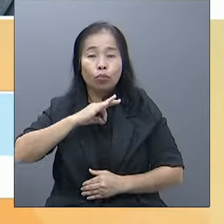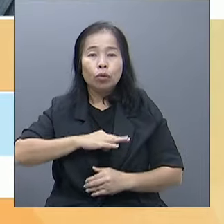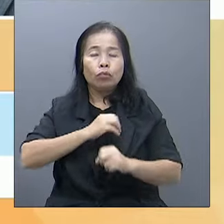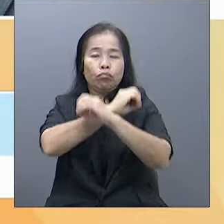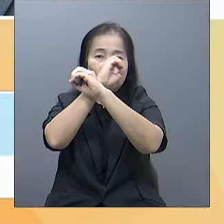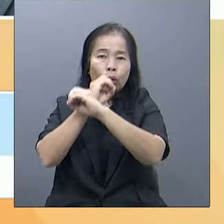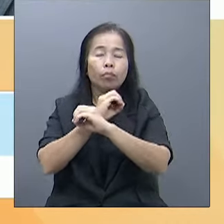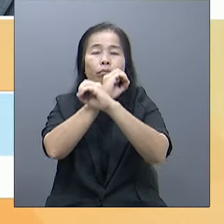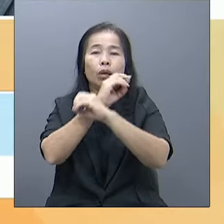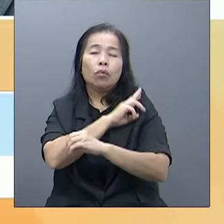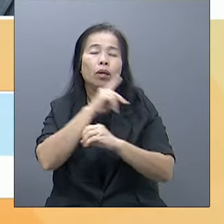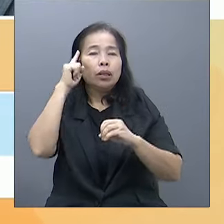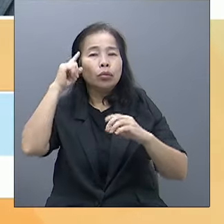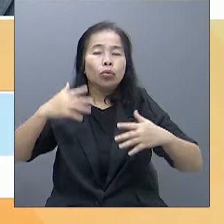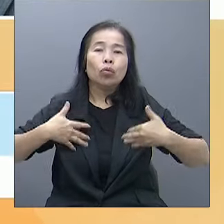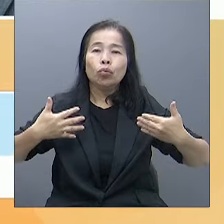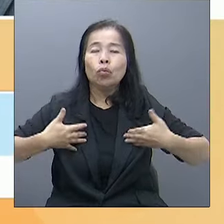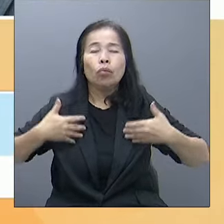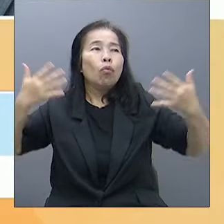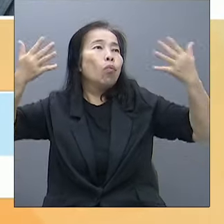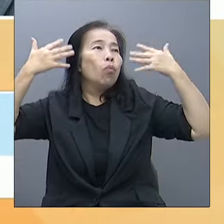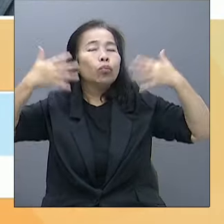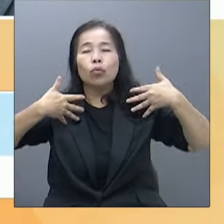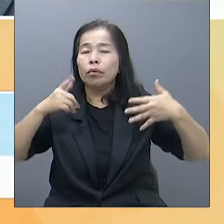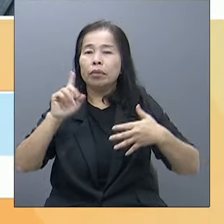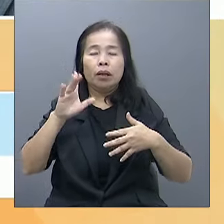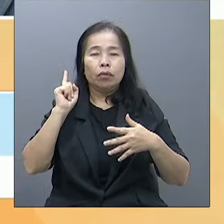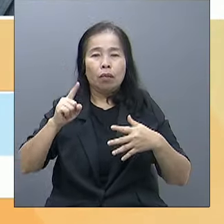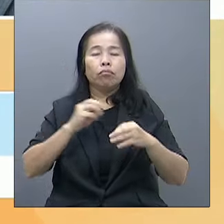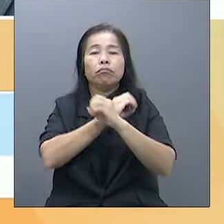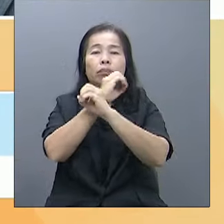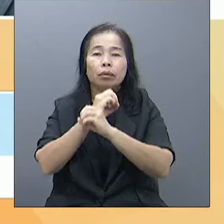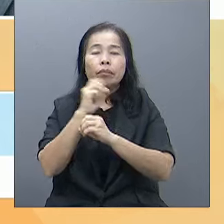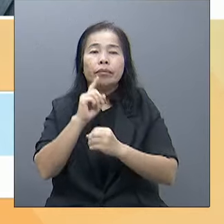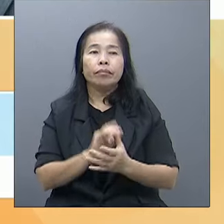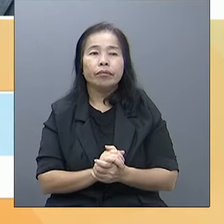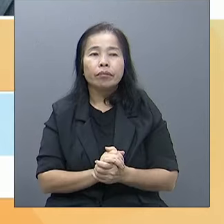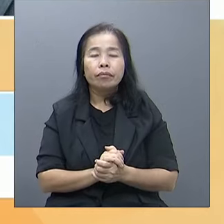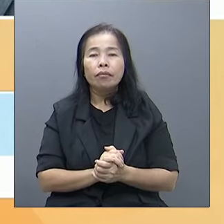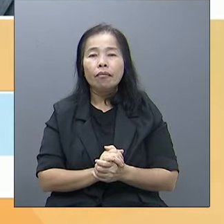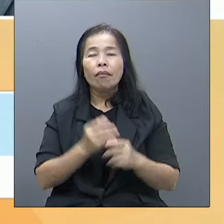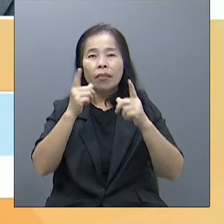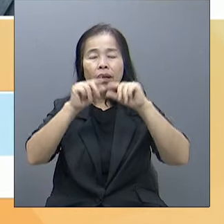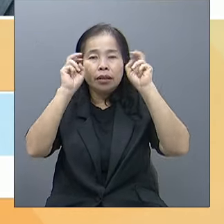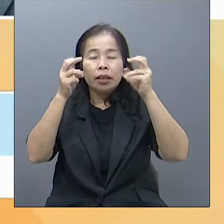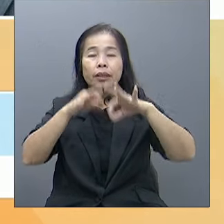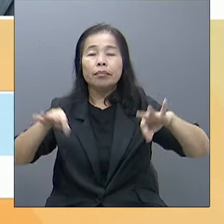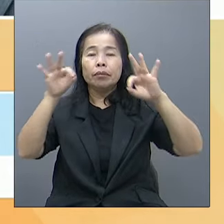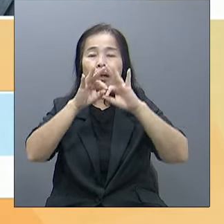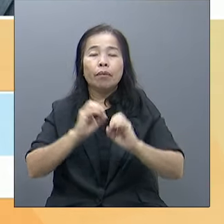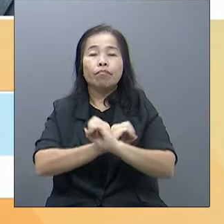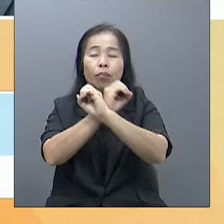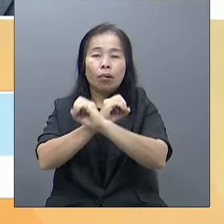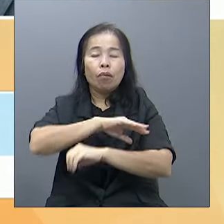ด้วย ค่ะ นะครับคือก็ต้องยอมรับว่าสำนึกของความปลอดภัยเนี่ยของพวกเรา